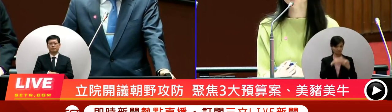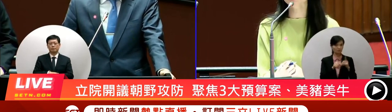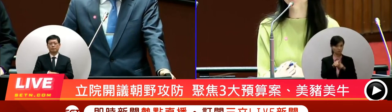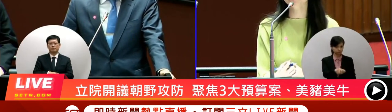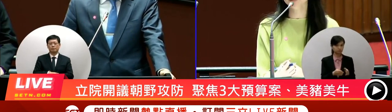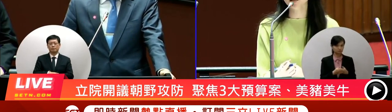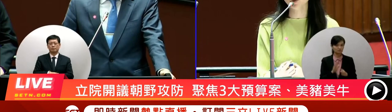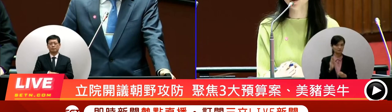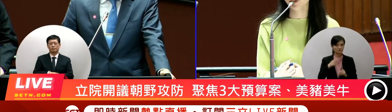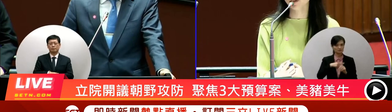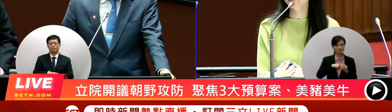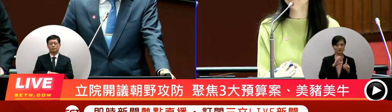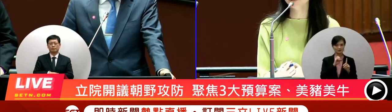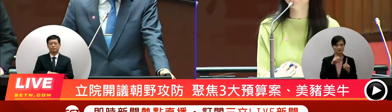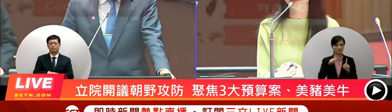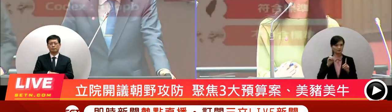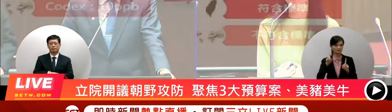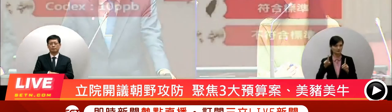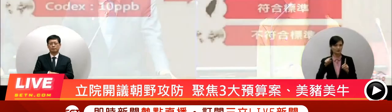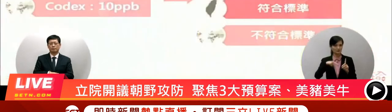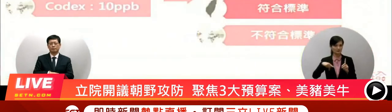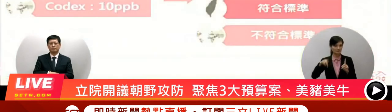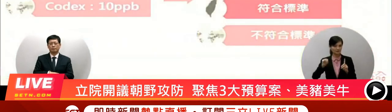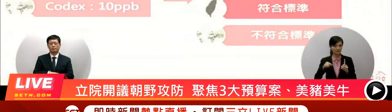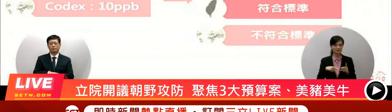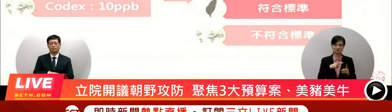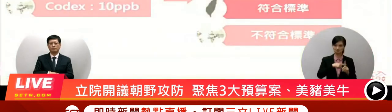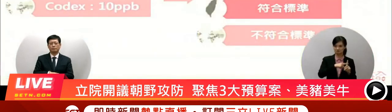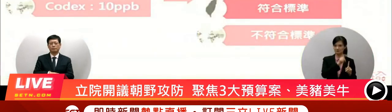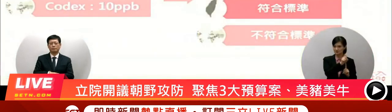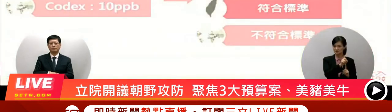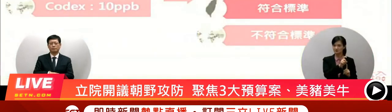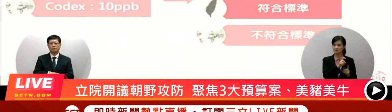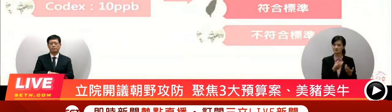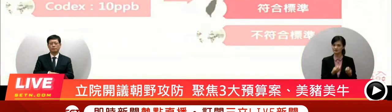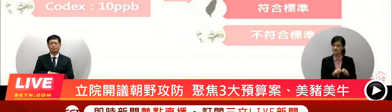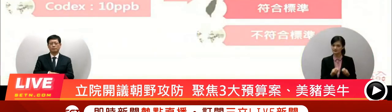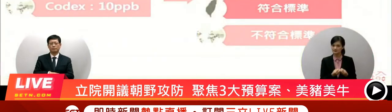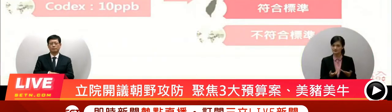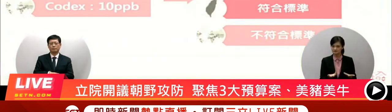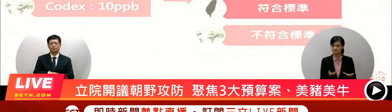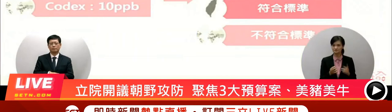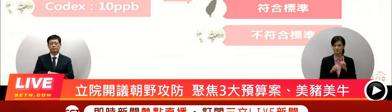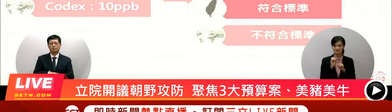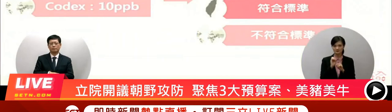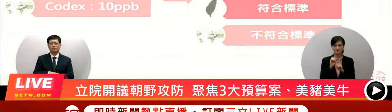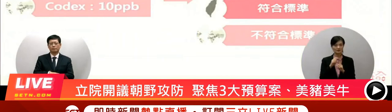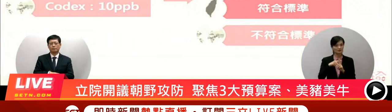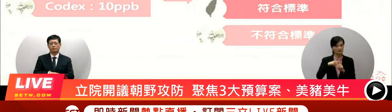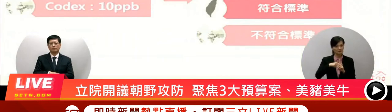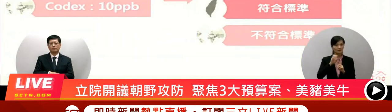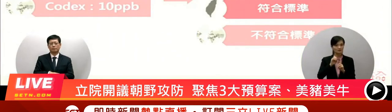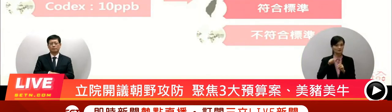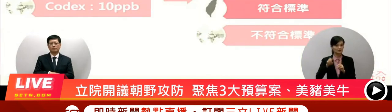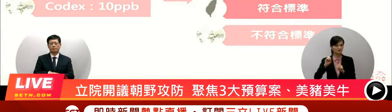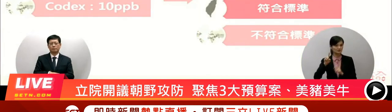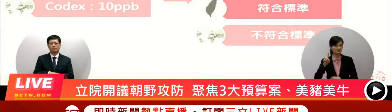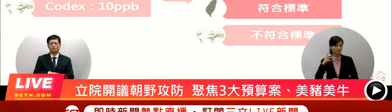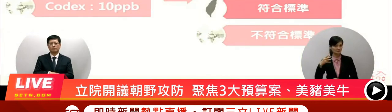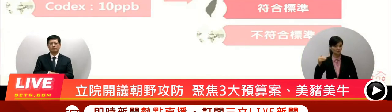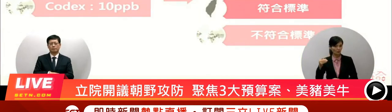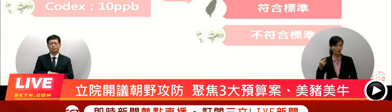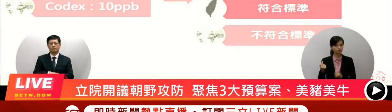0.01 ppm 这个部分跟所谓10 ppb 哦，大家所质疑的0.0149也可以符合，其实是比国际的 Codex 还要